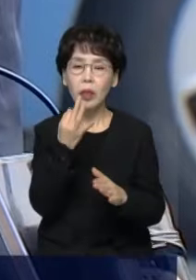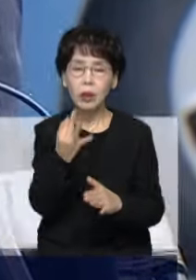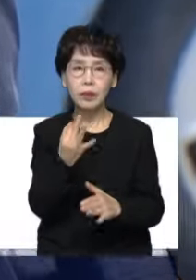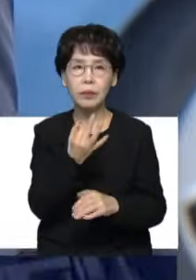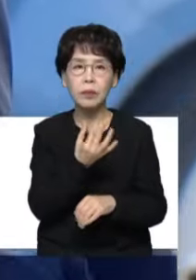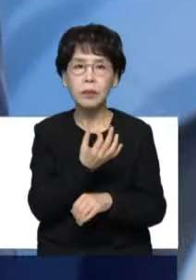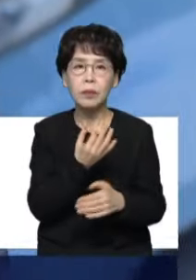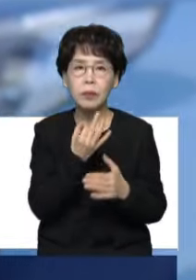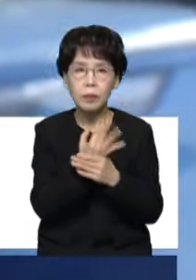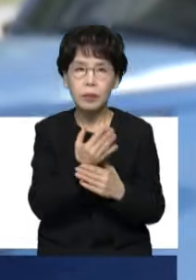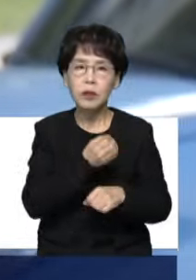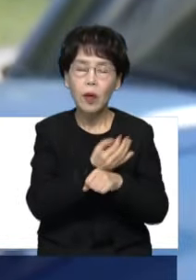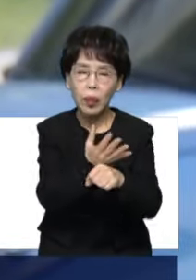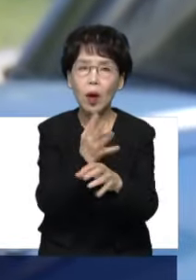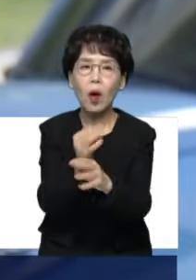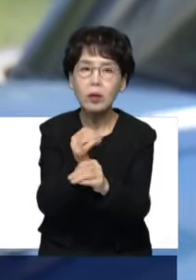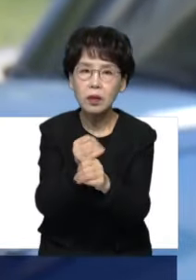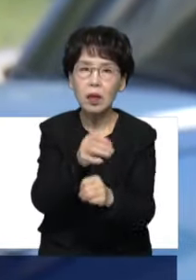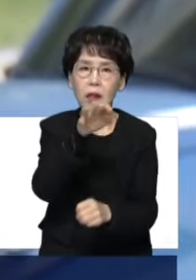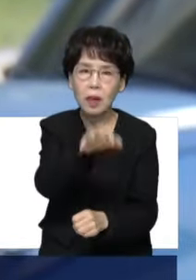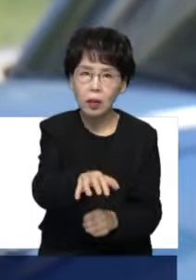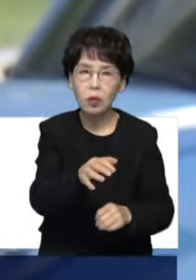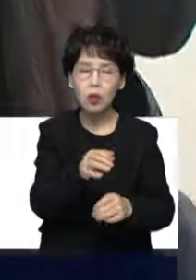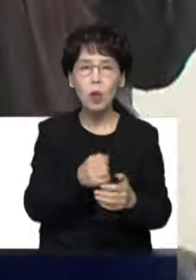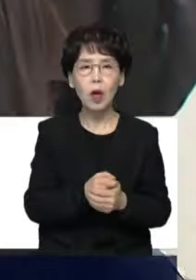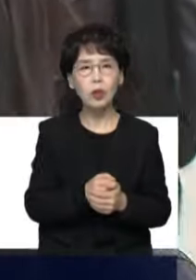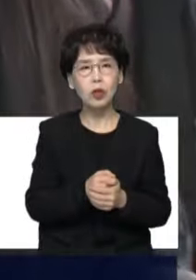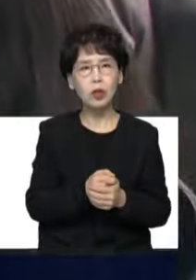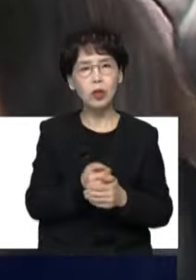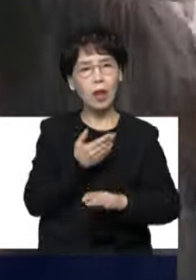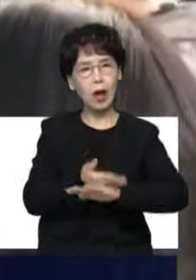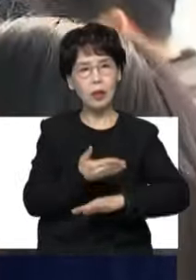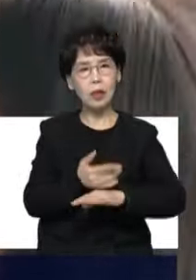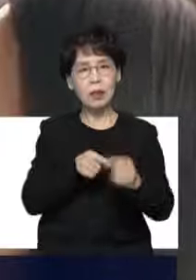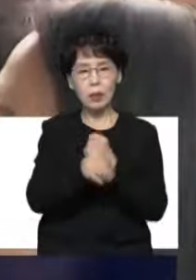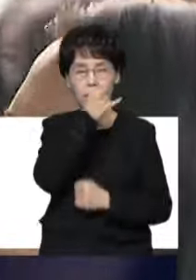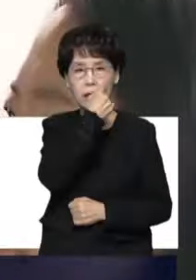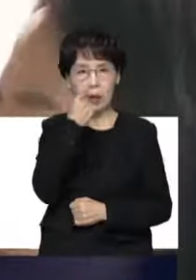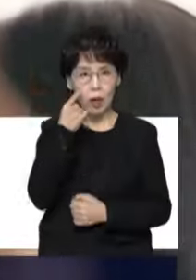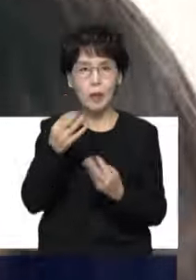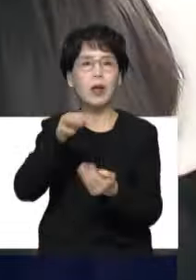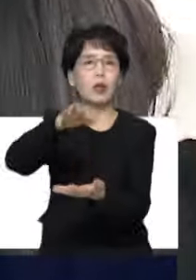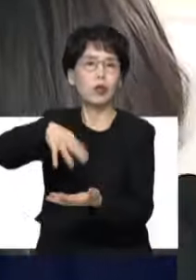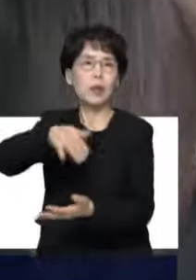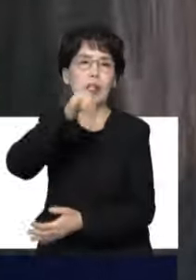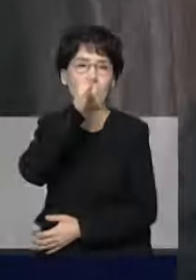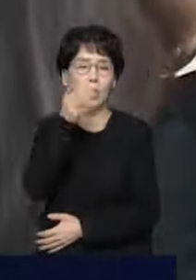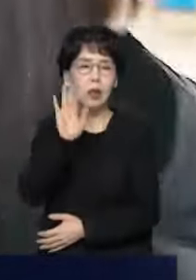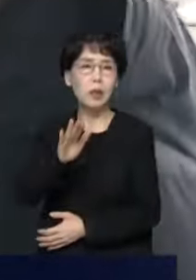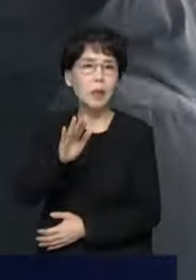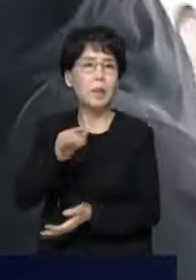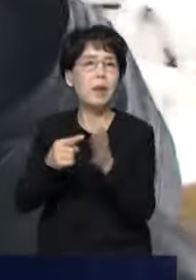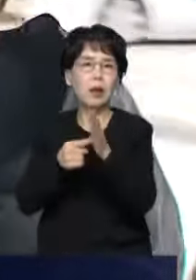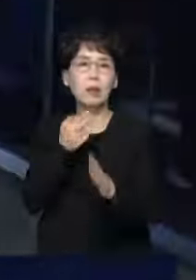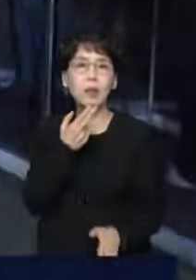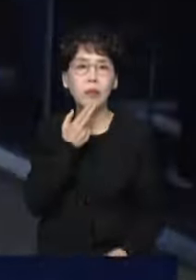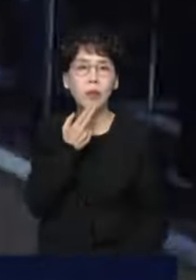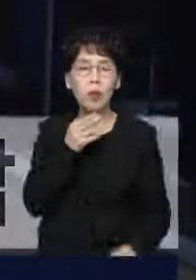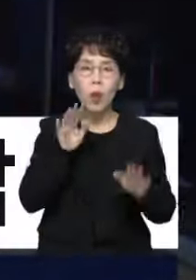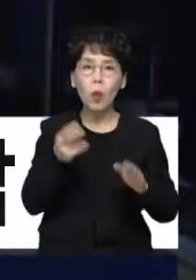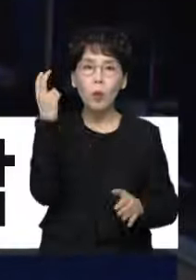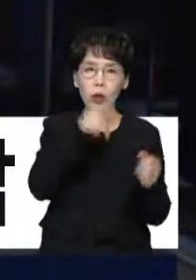시기나 장소 등에 대해 강 씨 진술과는 다른 의미 있는 증거를 많이 수집했다면서도 구체적으로 밝히진 않았습니다.